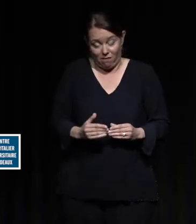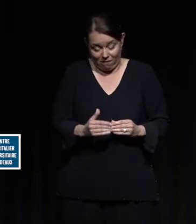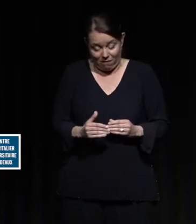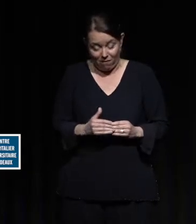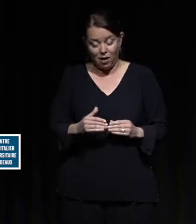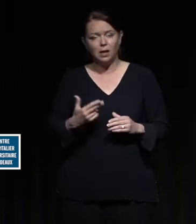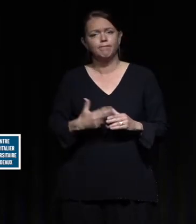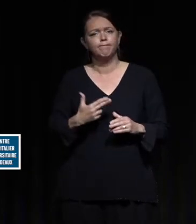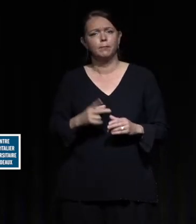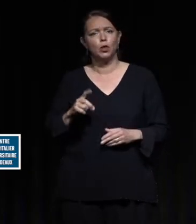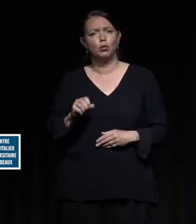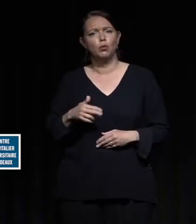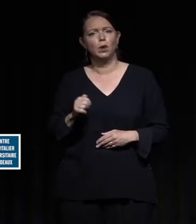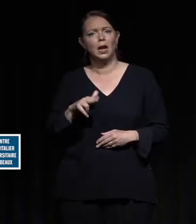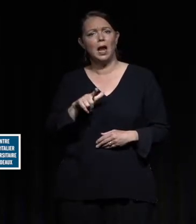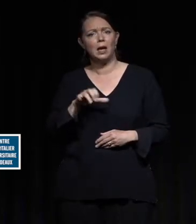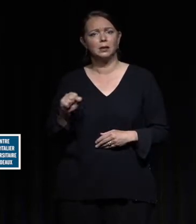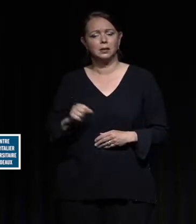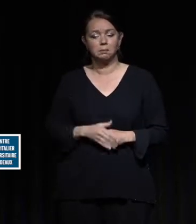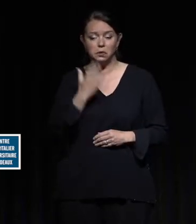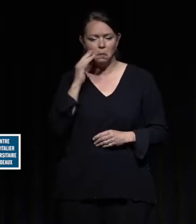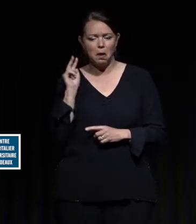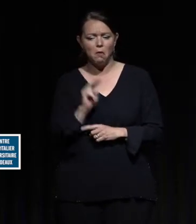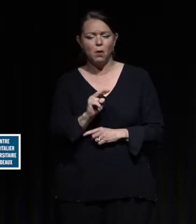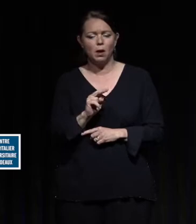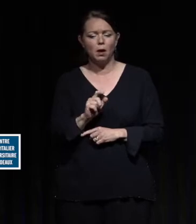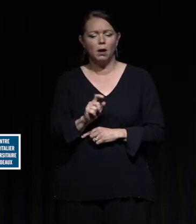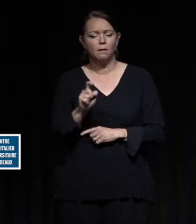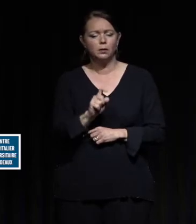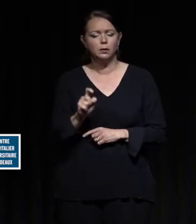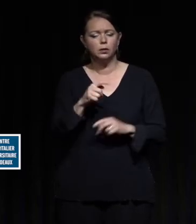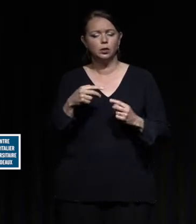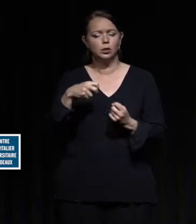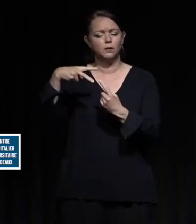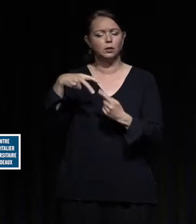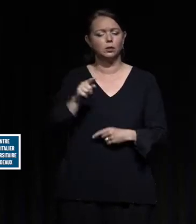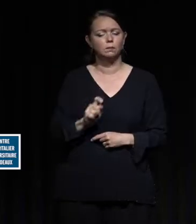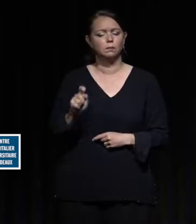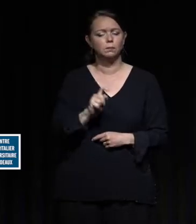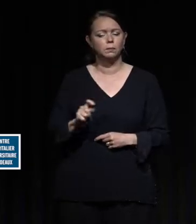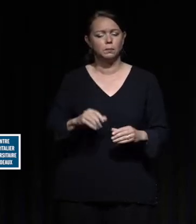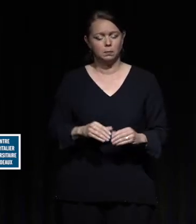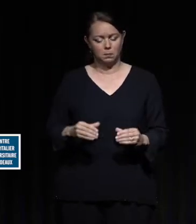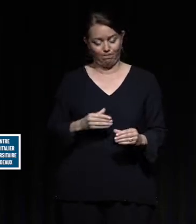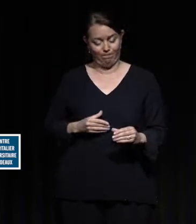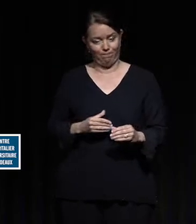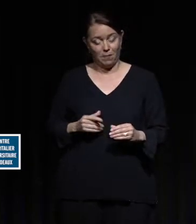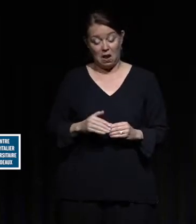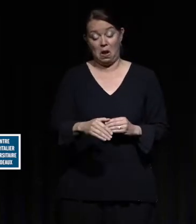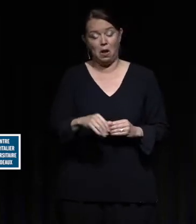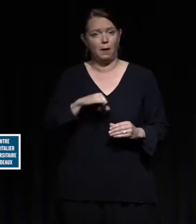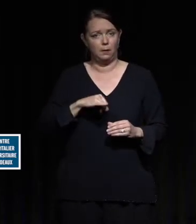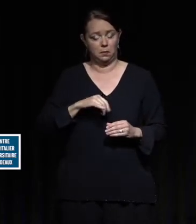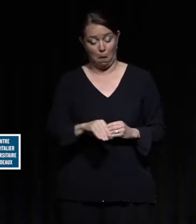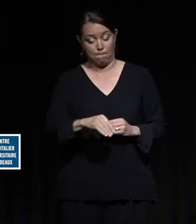de Douglas, l'intestin. Je ne sais pas si vous voyez la flèche que je bouge. L'intestin donc est en arrière et en avant la vessie. Et